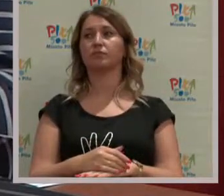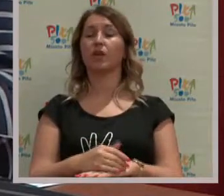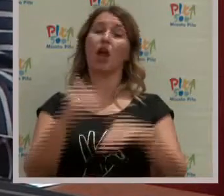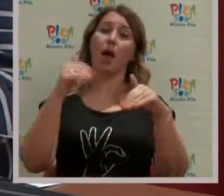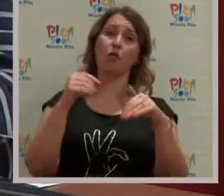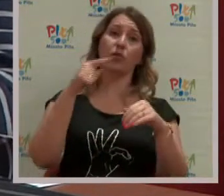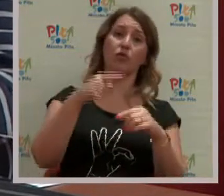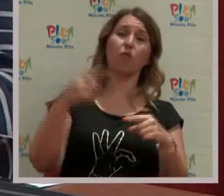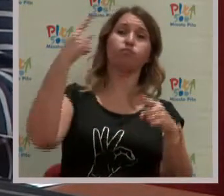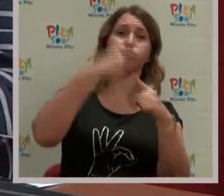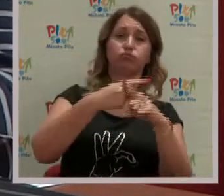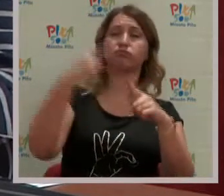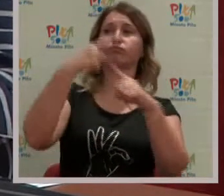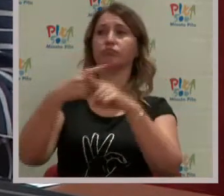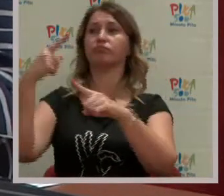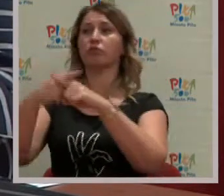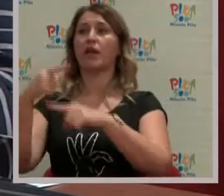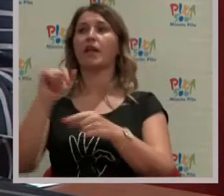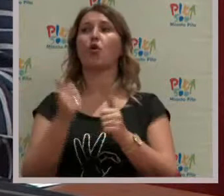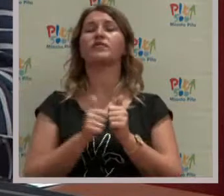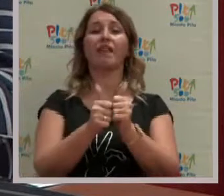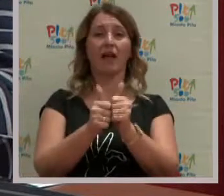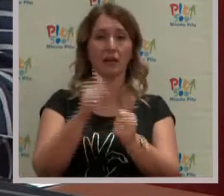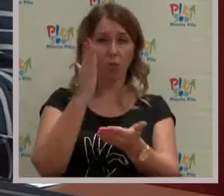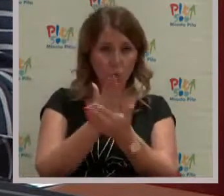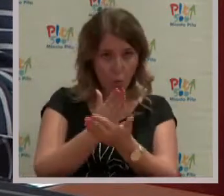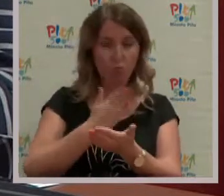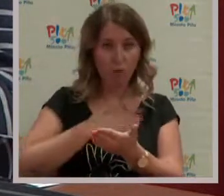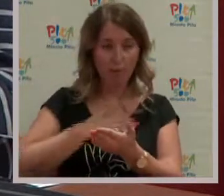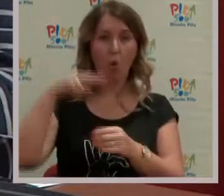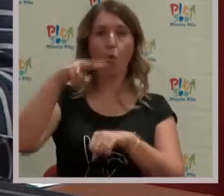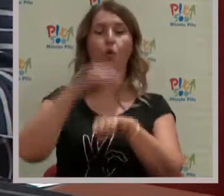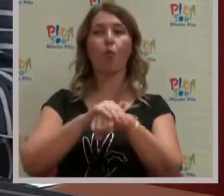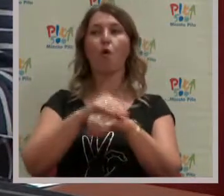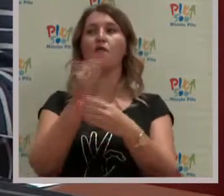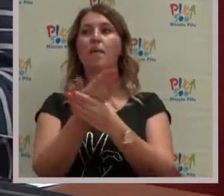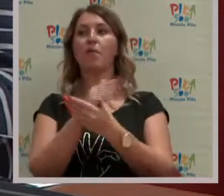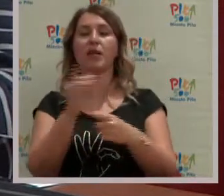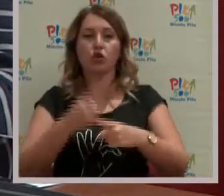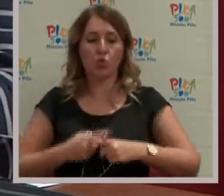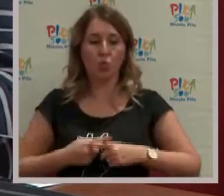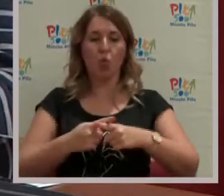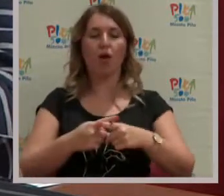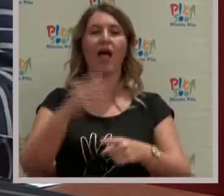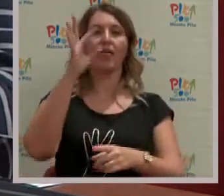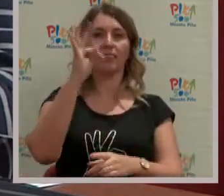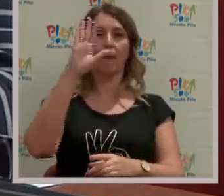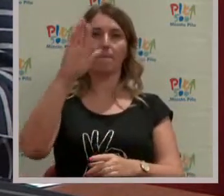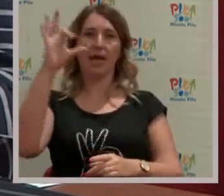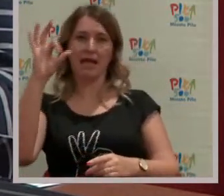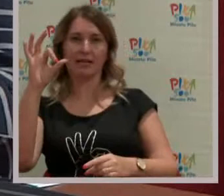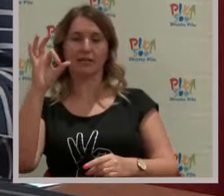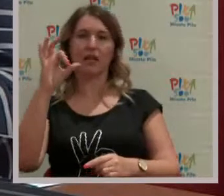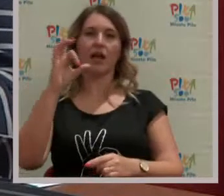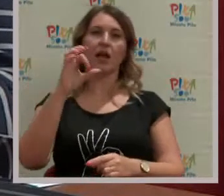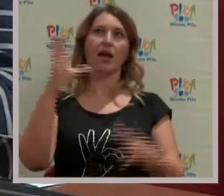wieloletniej prognozy finansowej wynika z zawarcia również umowy pomiędzy spółką TBS a gminą są to